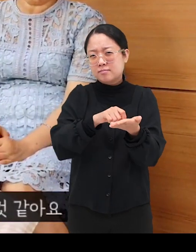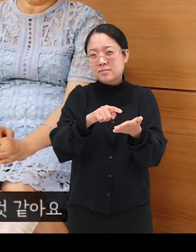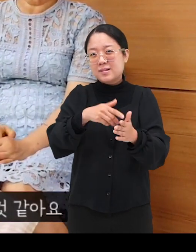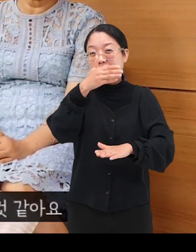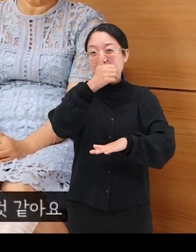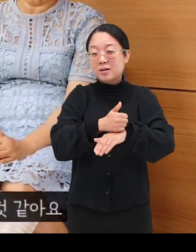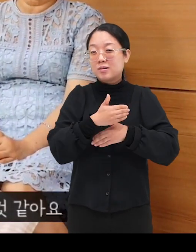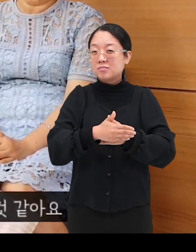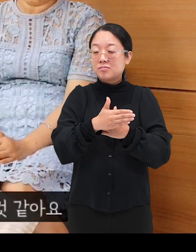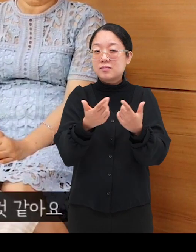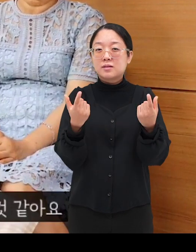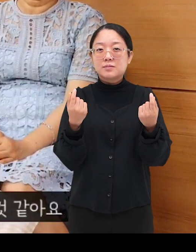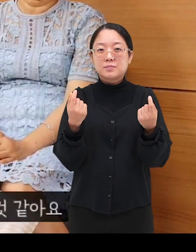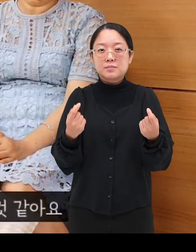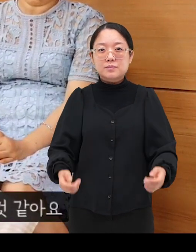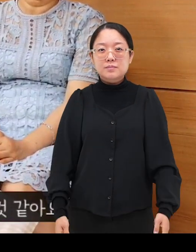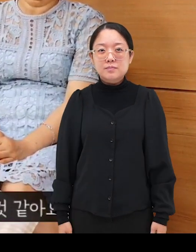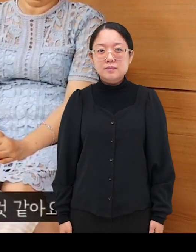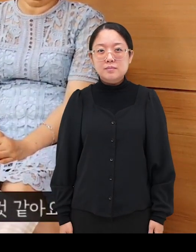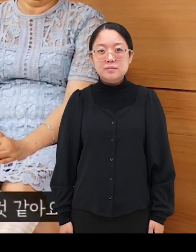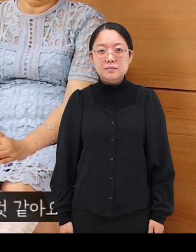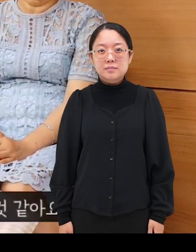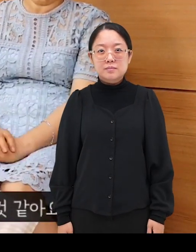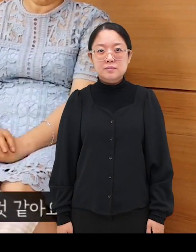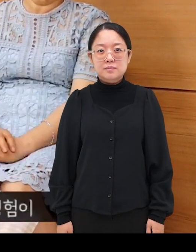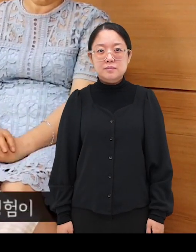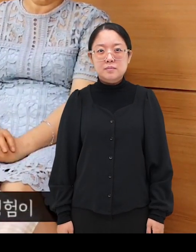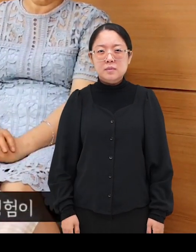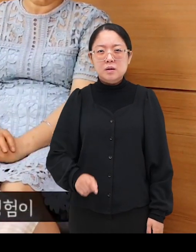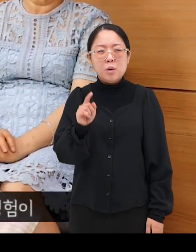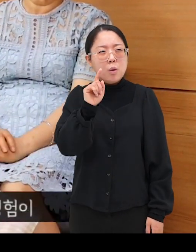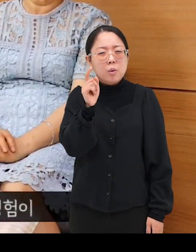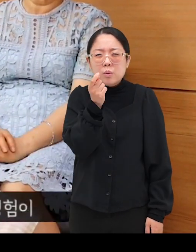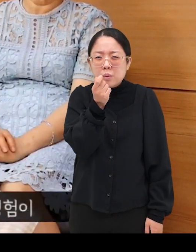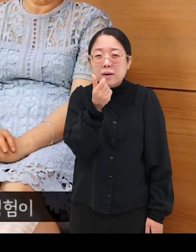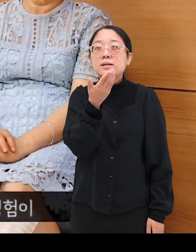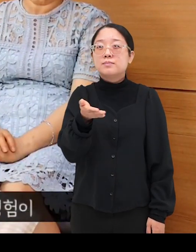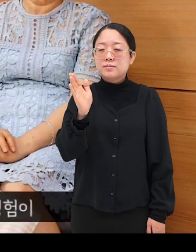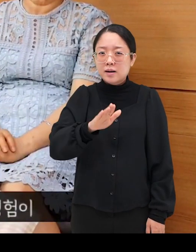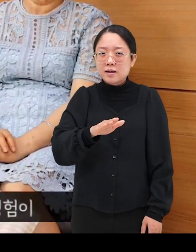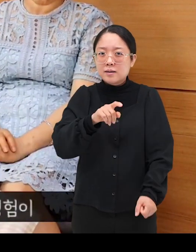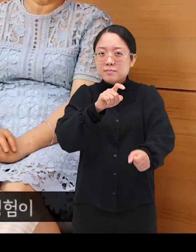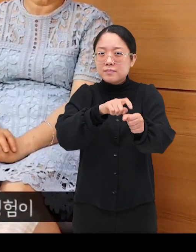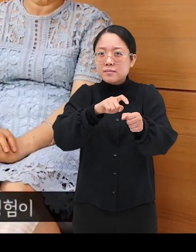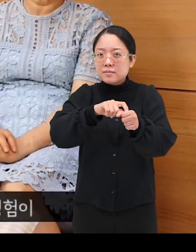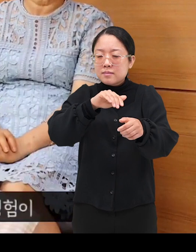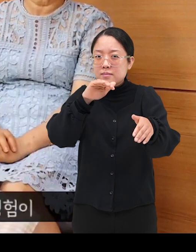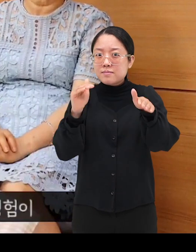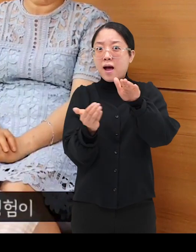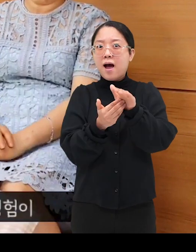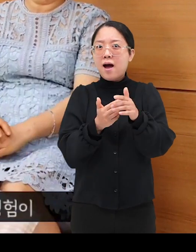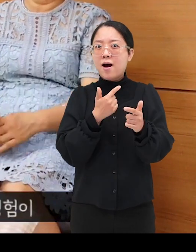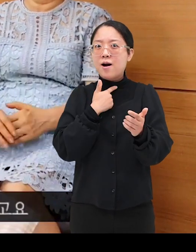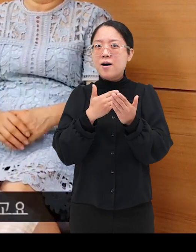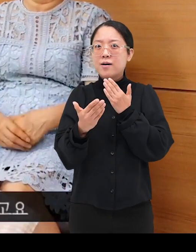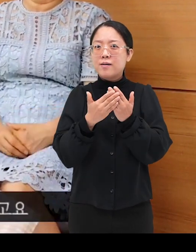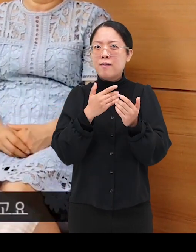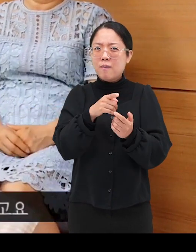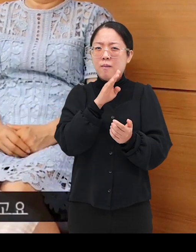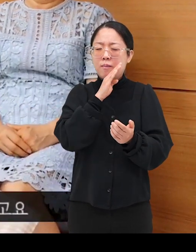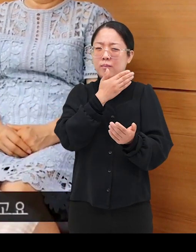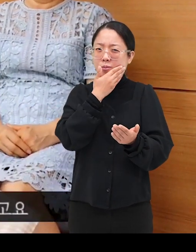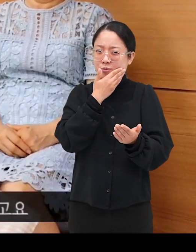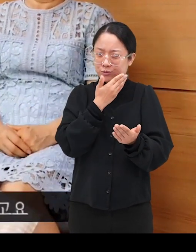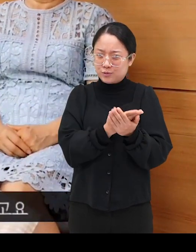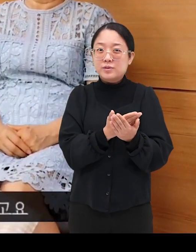게 마지막 과정인 것 같아요. 그러니까 한번 뭔가를 조그만 것이면 성취하는 경험이 그 사람